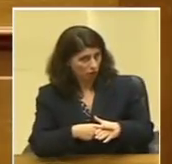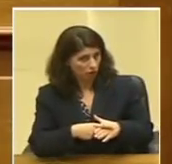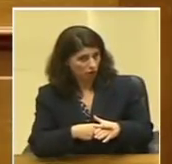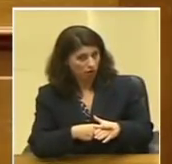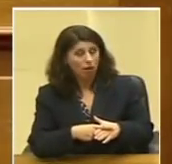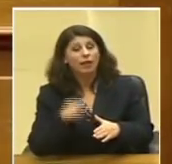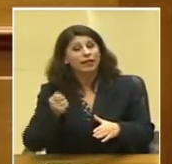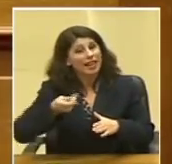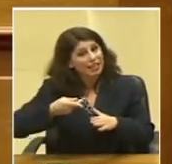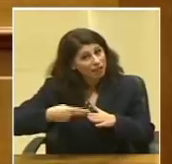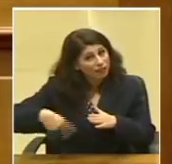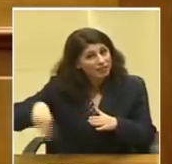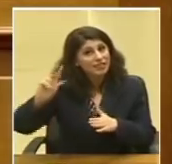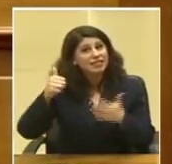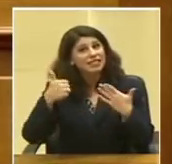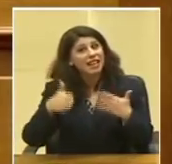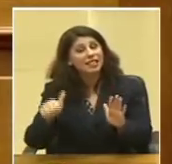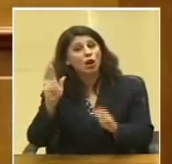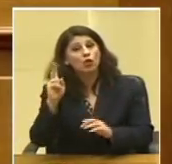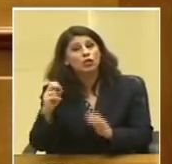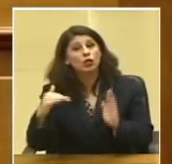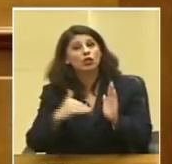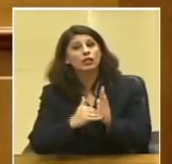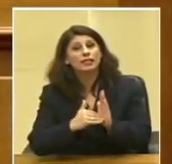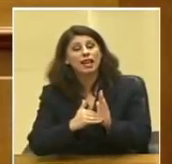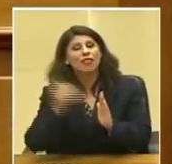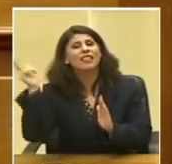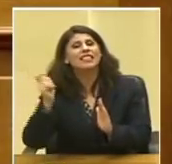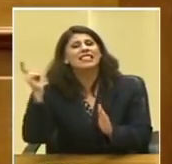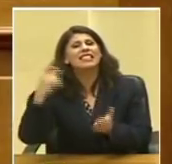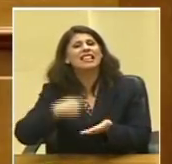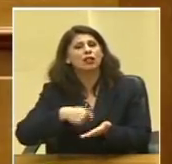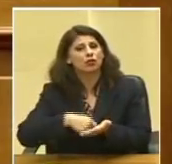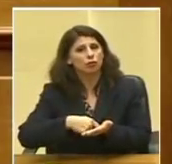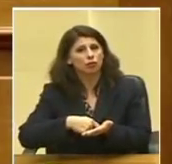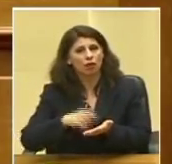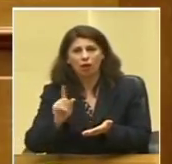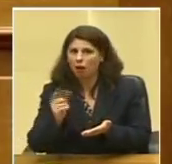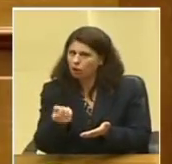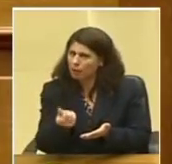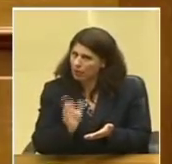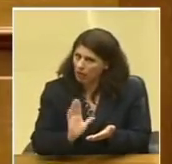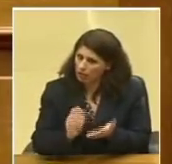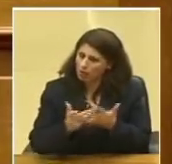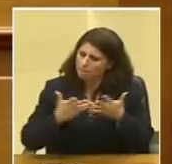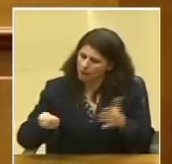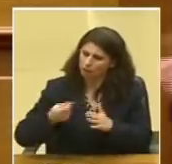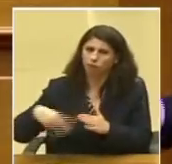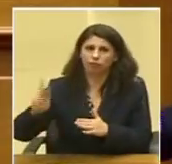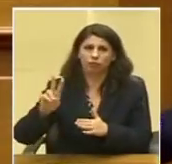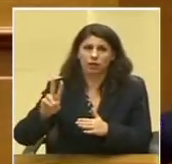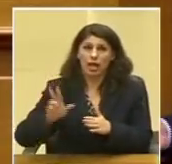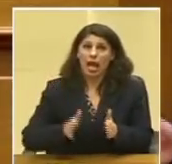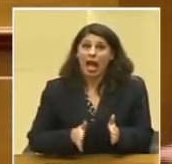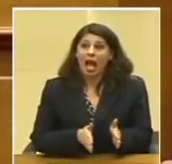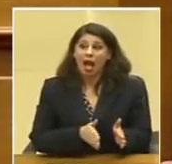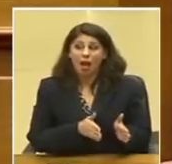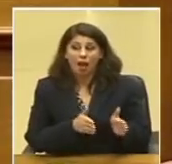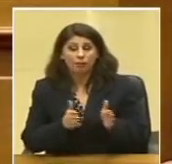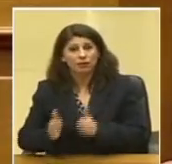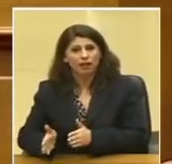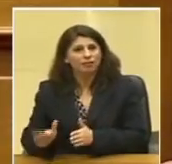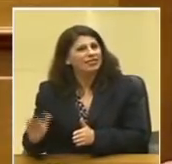οι αυξήσεις σε 620.000 συνταξιούχους, όχι αμελητές αυξήσεις. Από την άλλη μεριά,